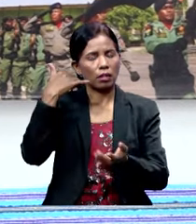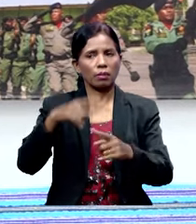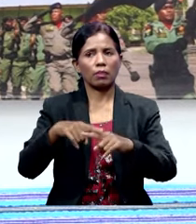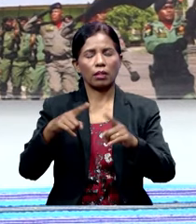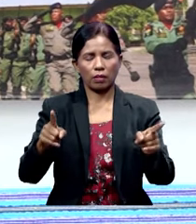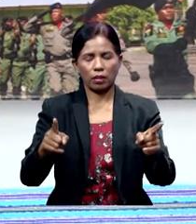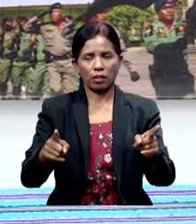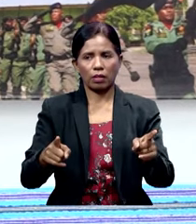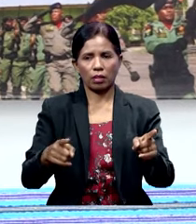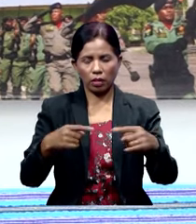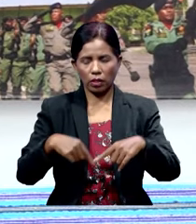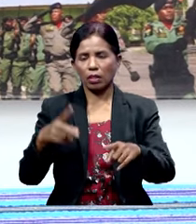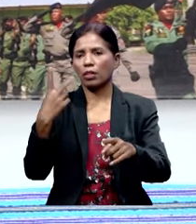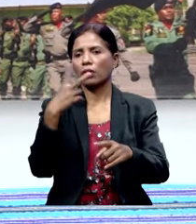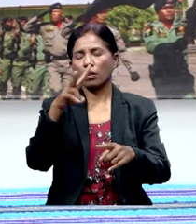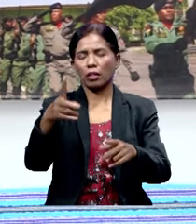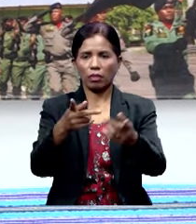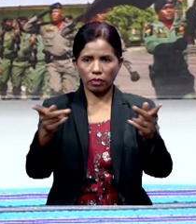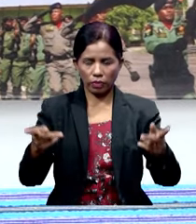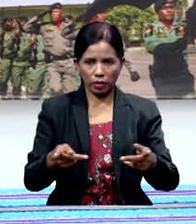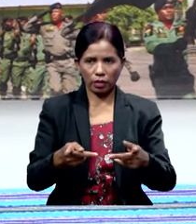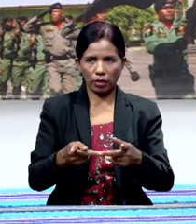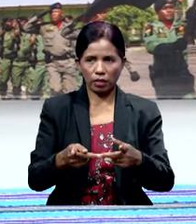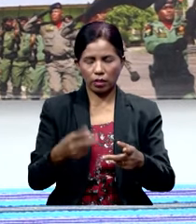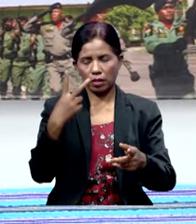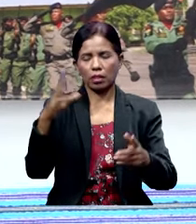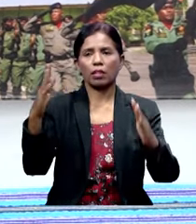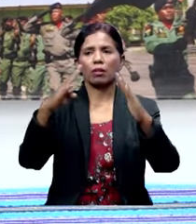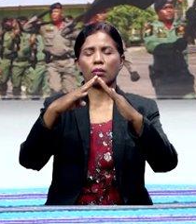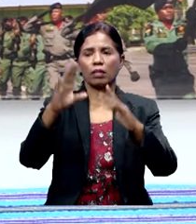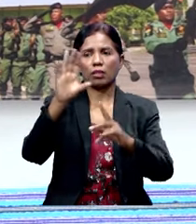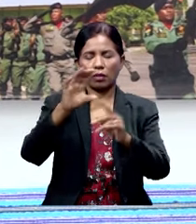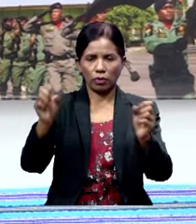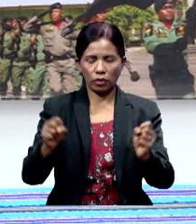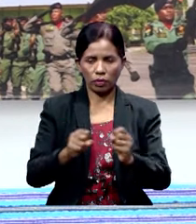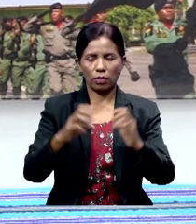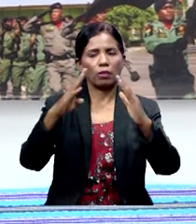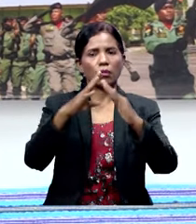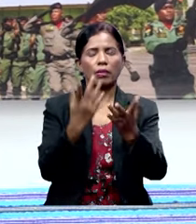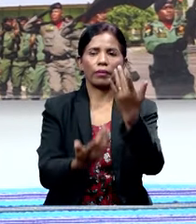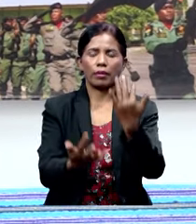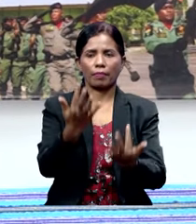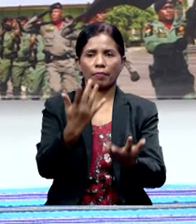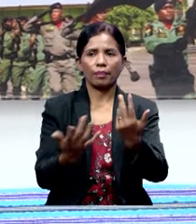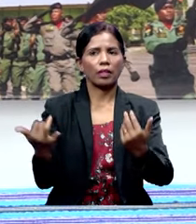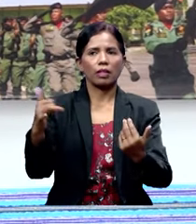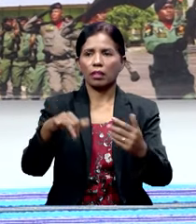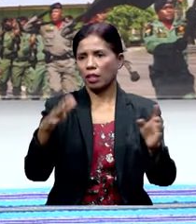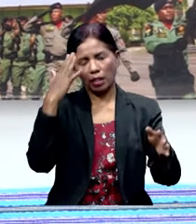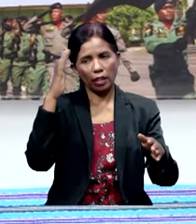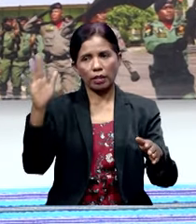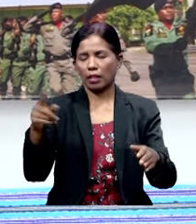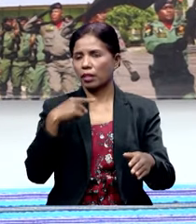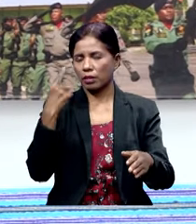nia sene do to efatin sene oma sep suku ni oma ahihanona. Mai besir rasik lahaten se